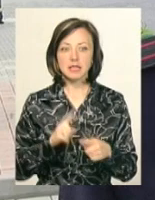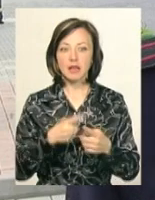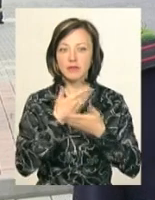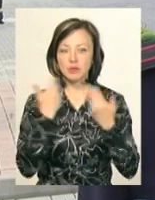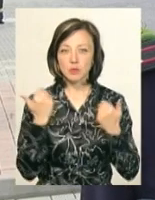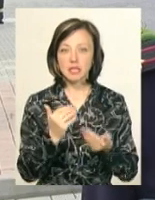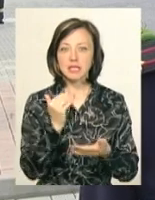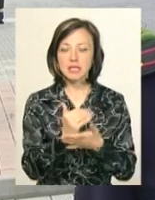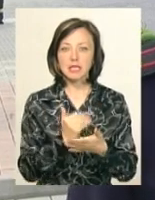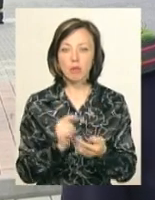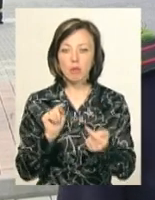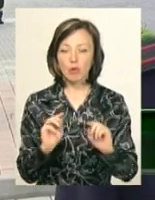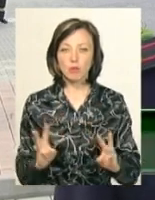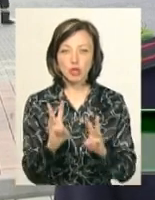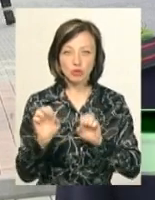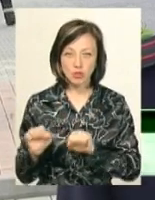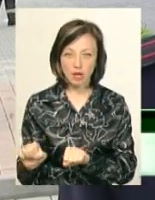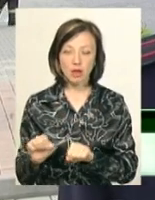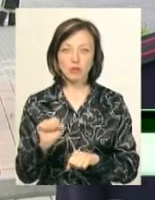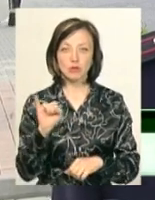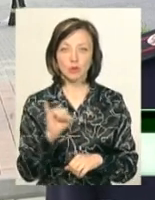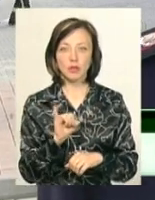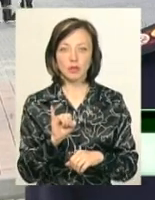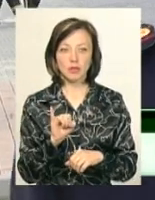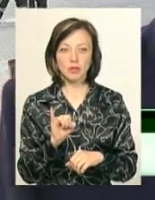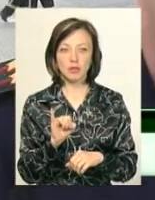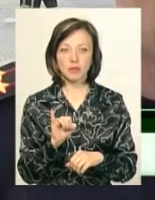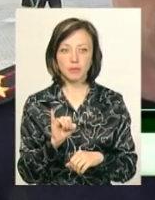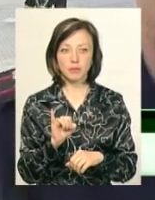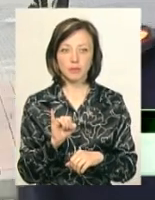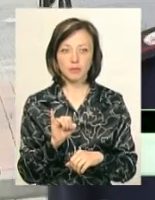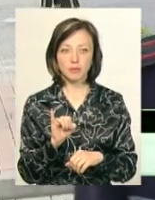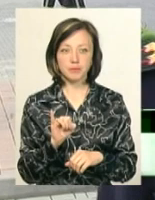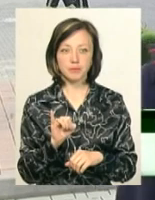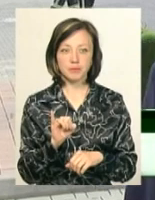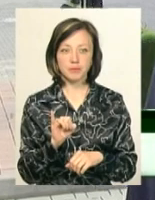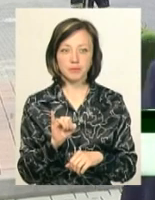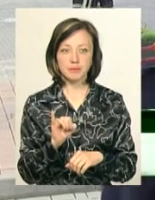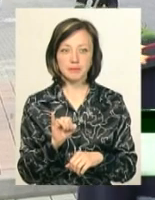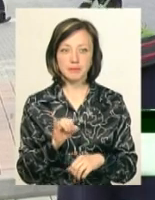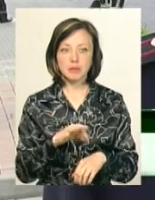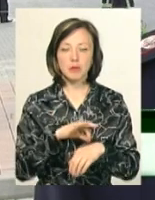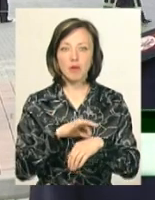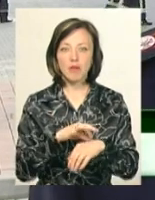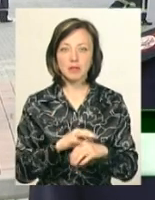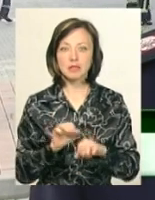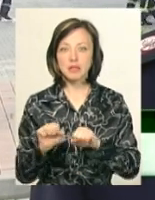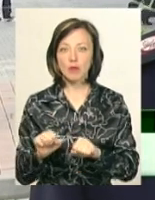систем протипожежного захисту та непроведення вогнезахисту будівельних дерев'яних